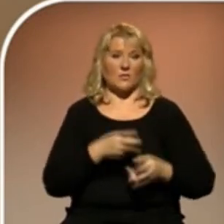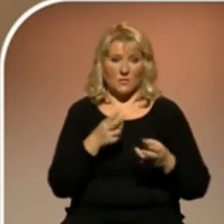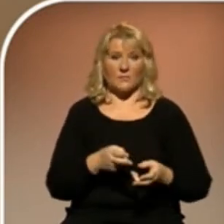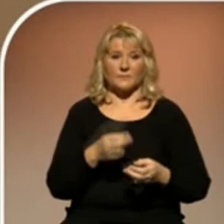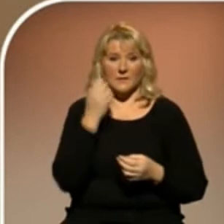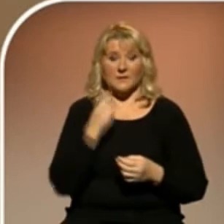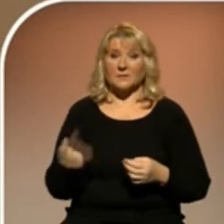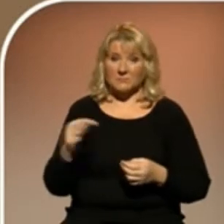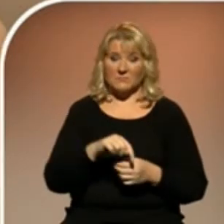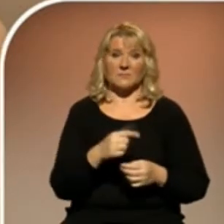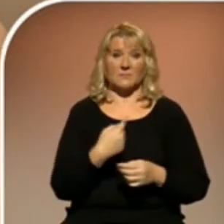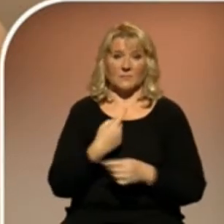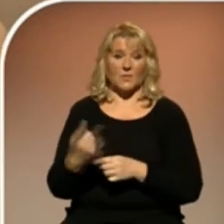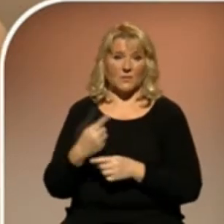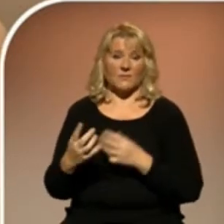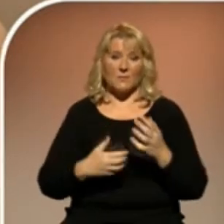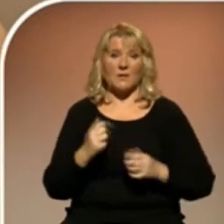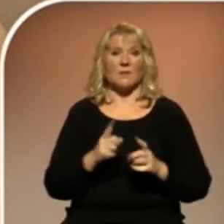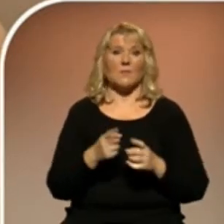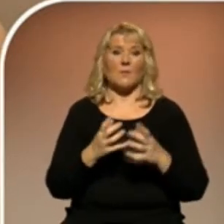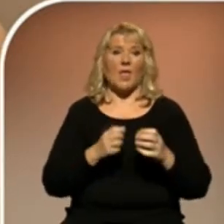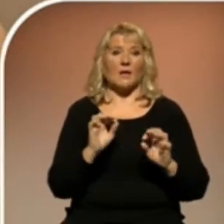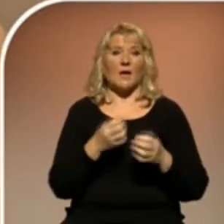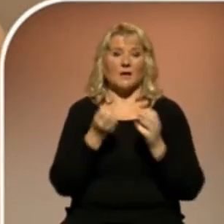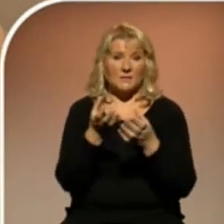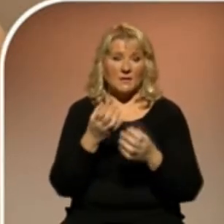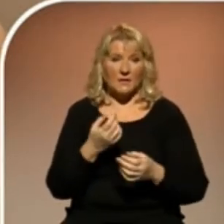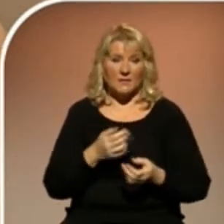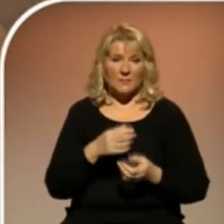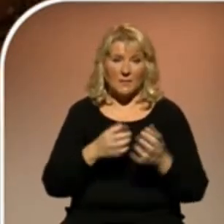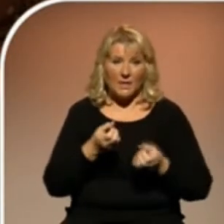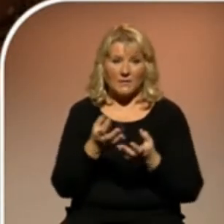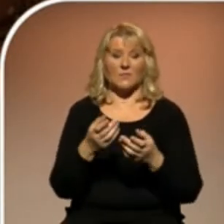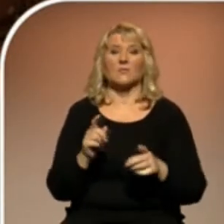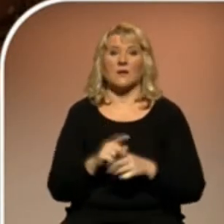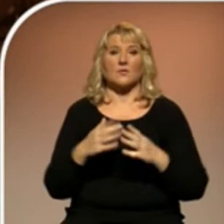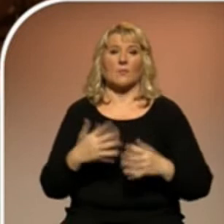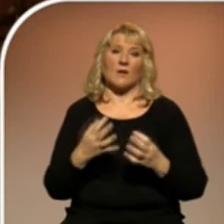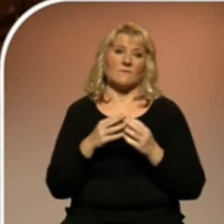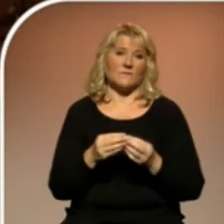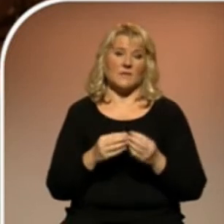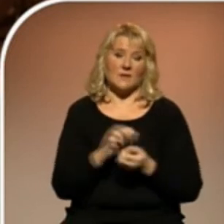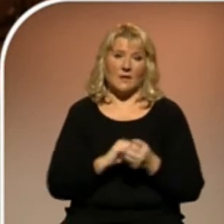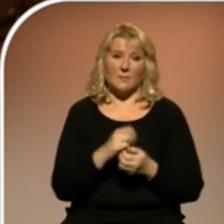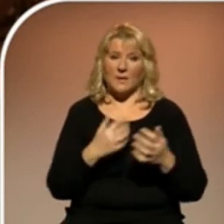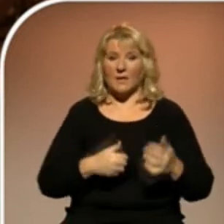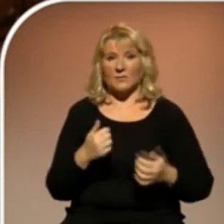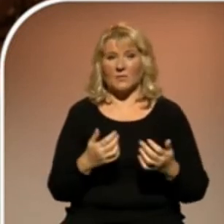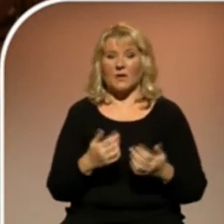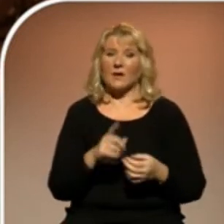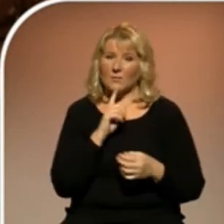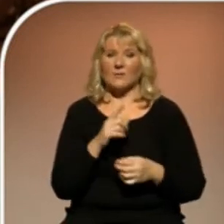lidi k nám i chodí pro mlíko, dodáváme mlíko do mlékárny. Něco i z toho mlíka doma vyrábím, ale jinak